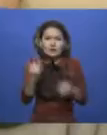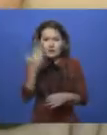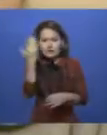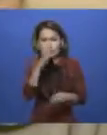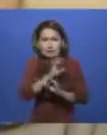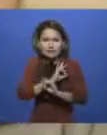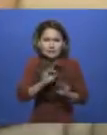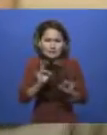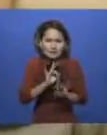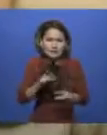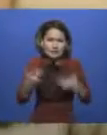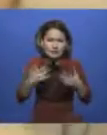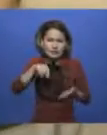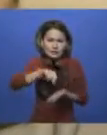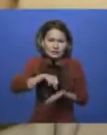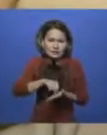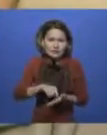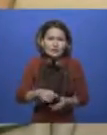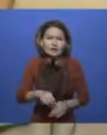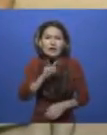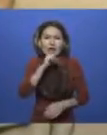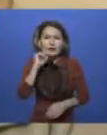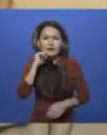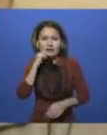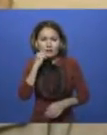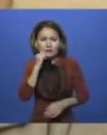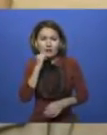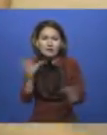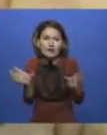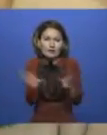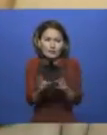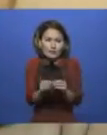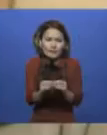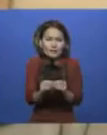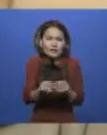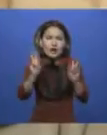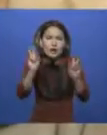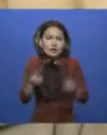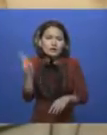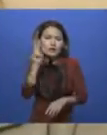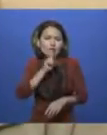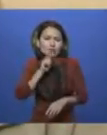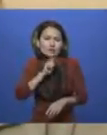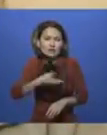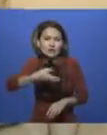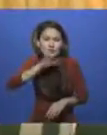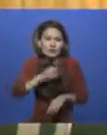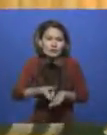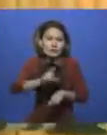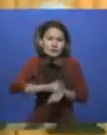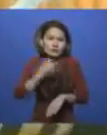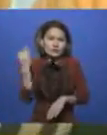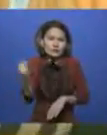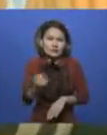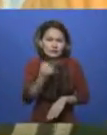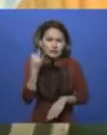ғой, не деген махаббат. Ол махаббат емес, бір кесе шайды күңкілдесіп отырып ішудің өзі кәдімгідей оларға махаббаттан да жоғары дүние. Сол сияқты